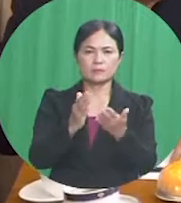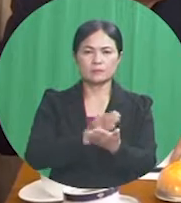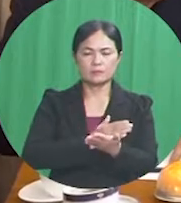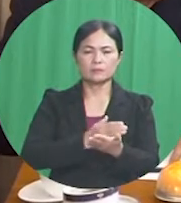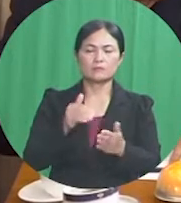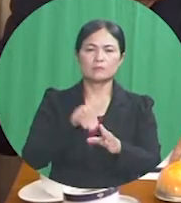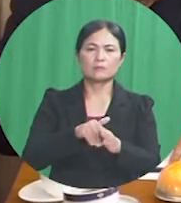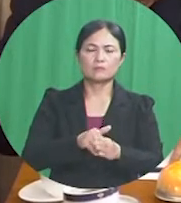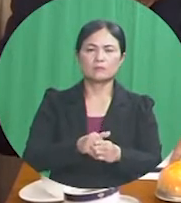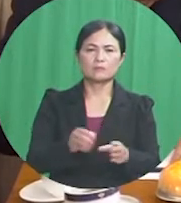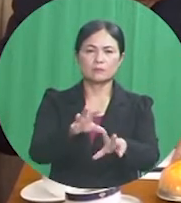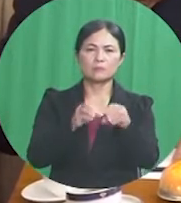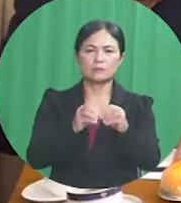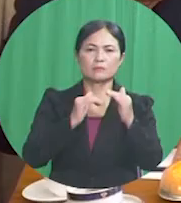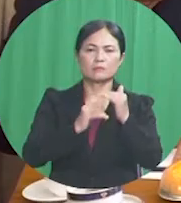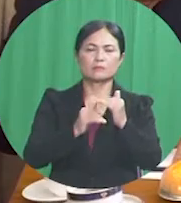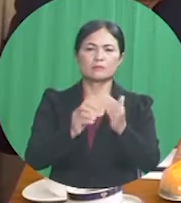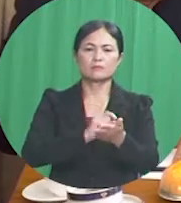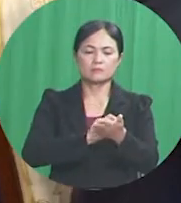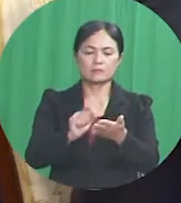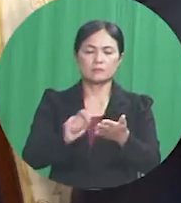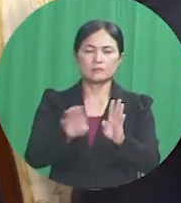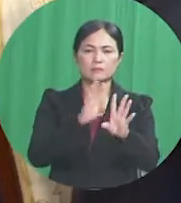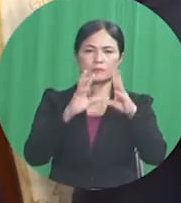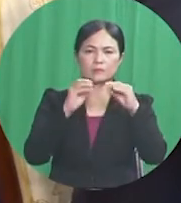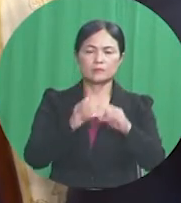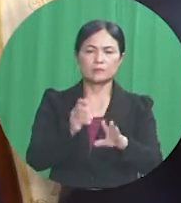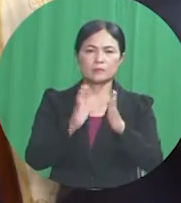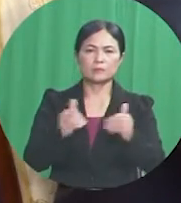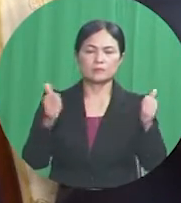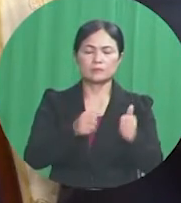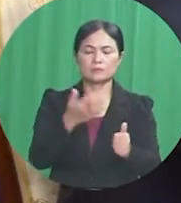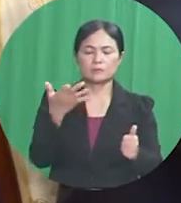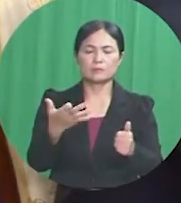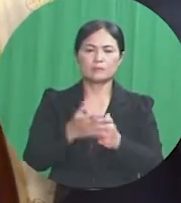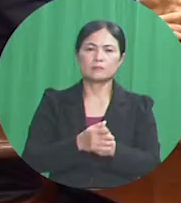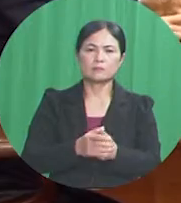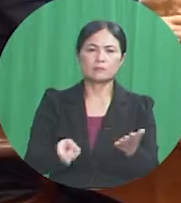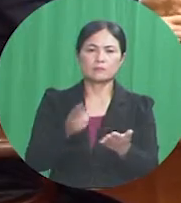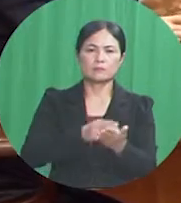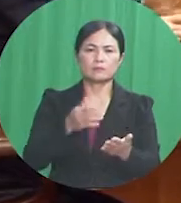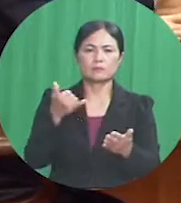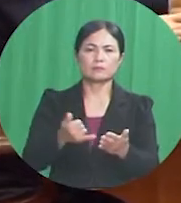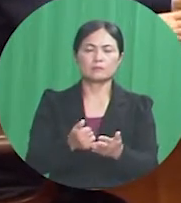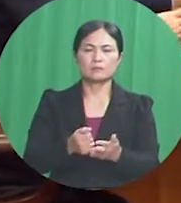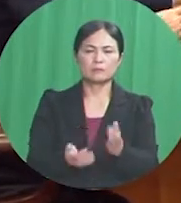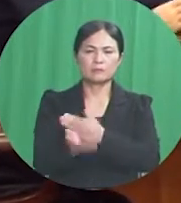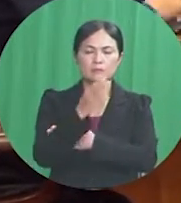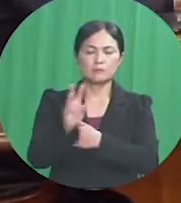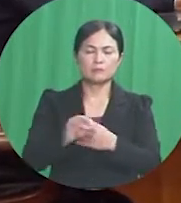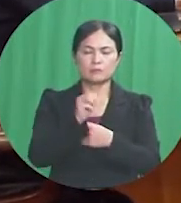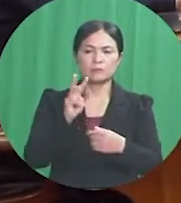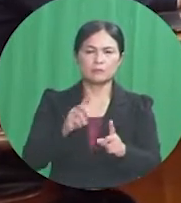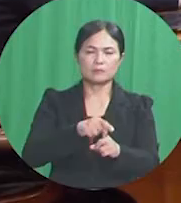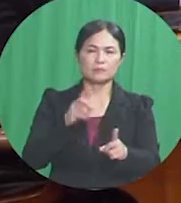ដែលក្នុងនោះបានអនុម័តកំណត់កាលបរិច្ឆេទបើកសម័យប្រជុំរដ្ឋសភាលើកទី8នីតិកាលទី6នៅព្រឹកថ្ងៃច័ន្ទទី3